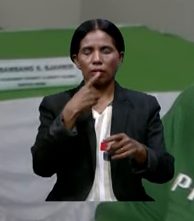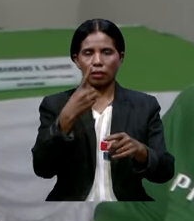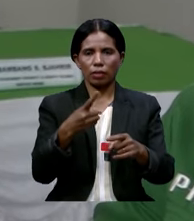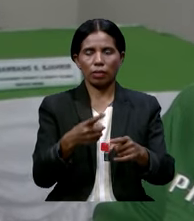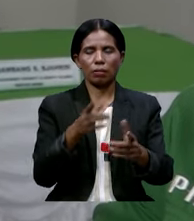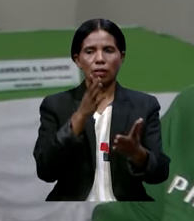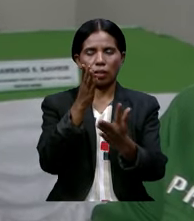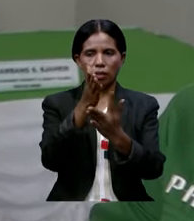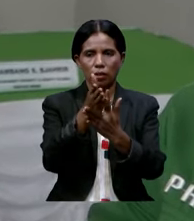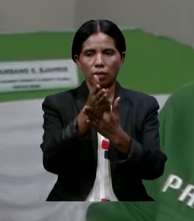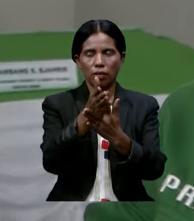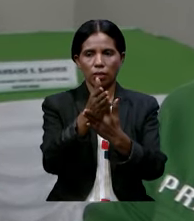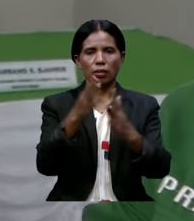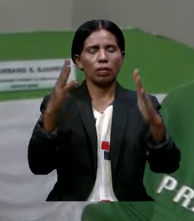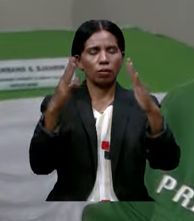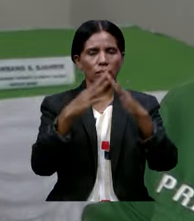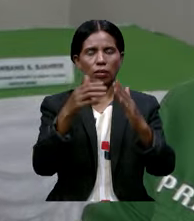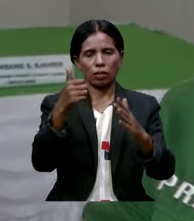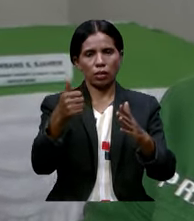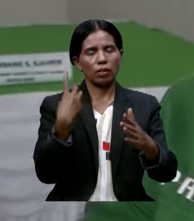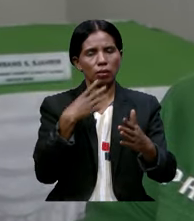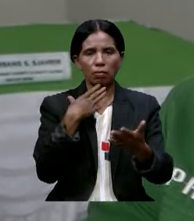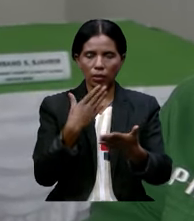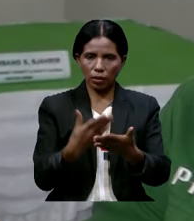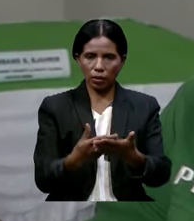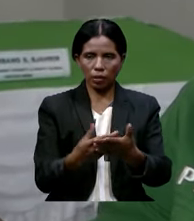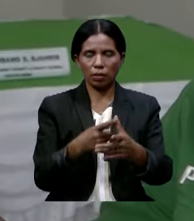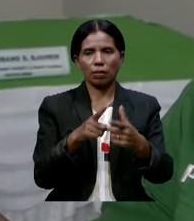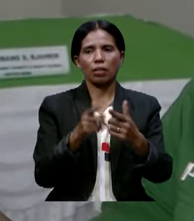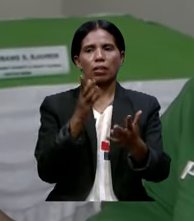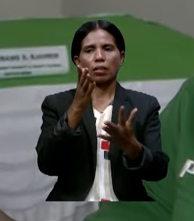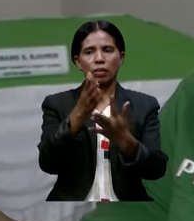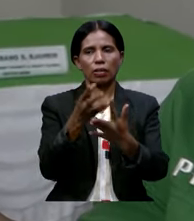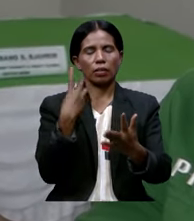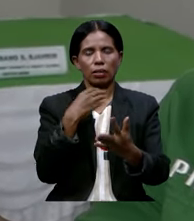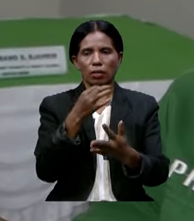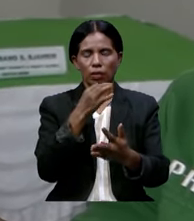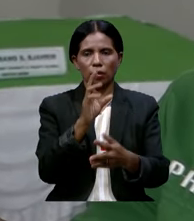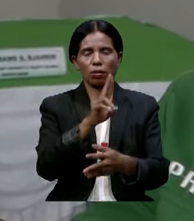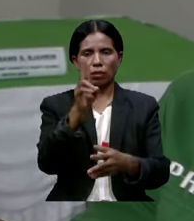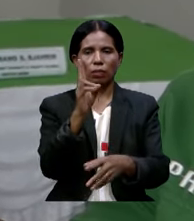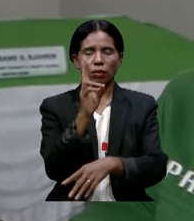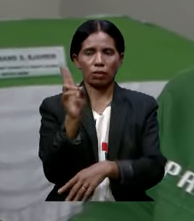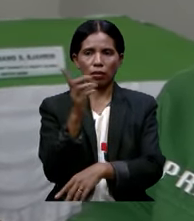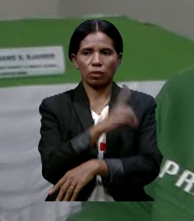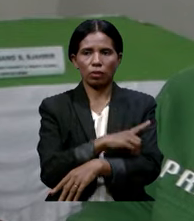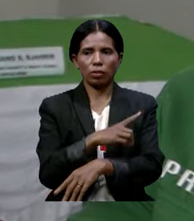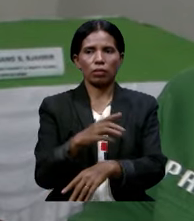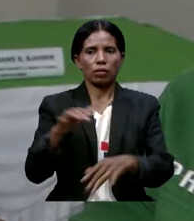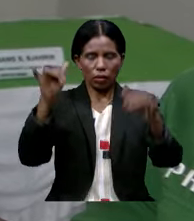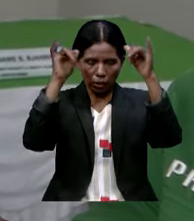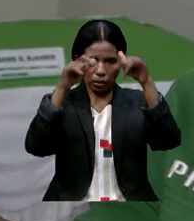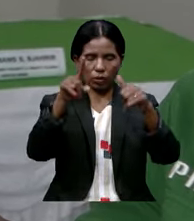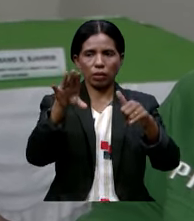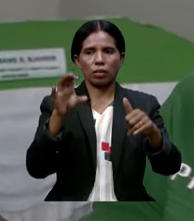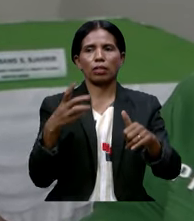jadi suba uma, uma itu itu dia kita tua. Depois jadi suba ni kan itu konsumu nih. Pertama dalam barat kita Timur ni, oh ni karau se indo ni